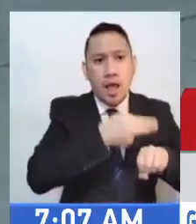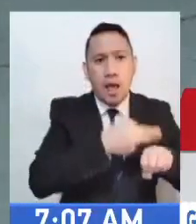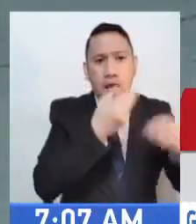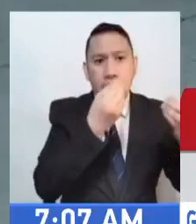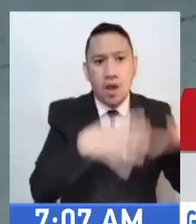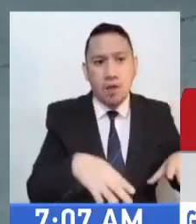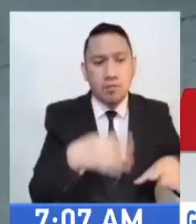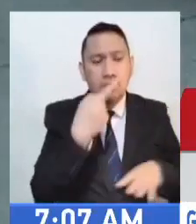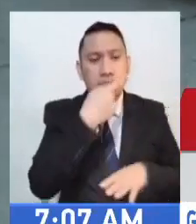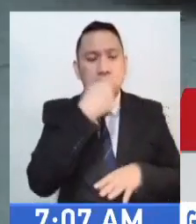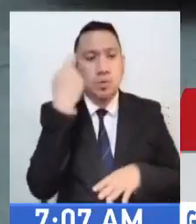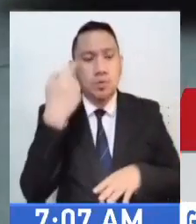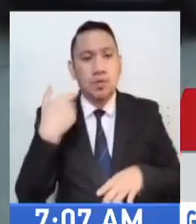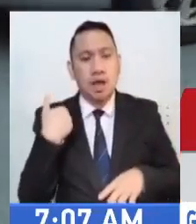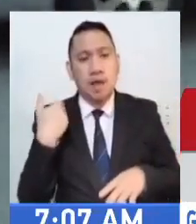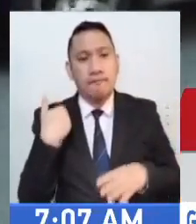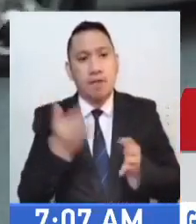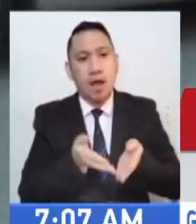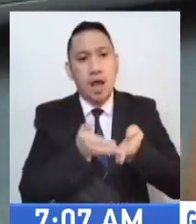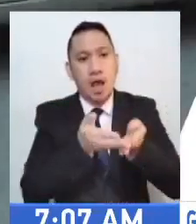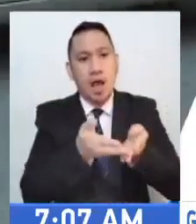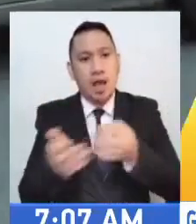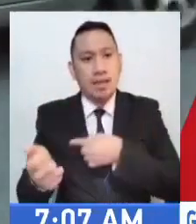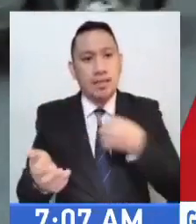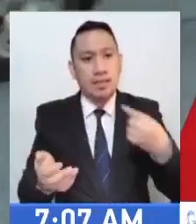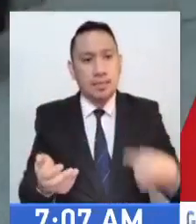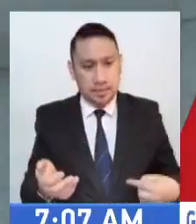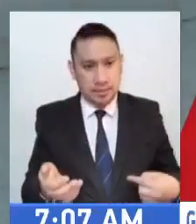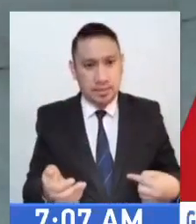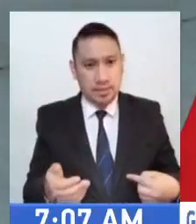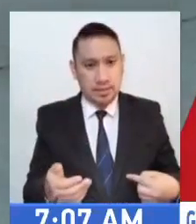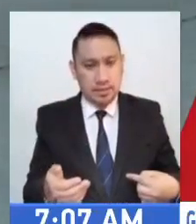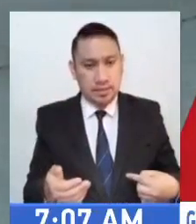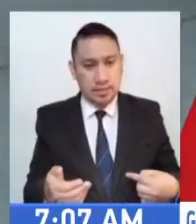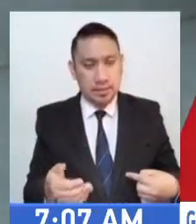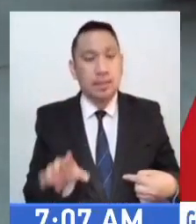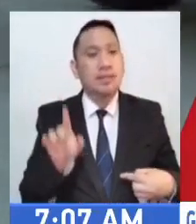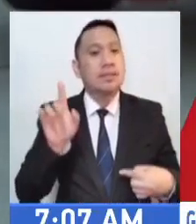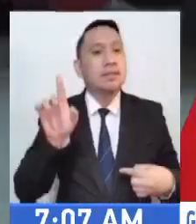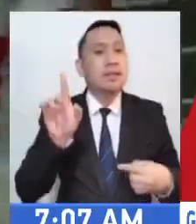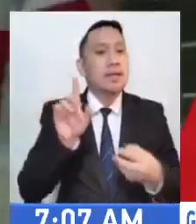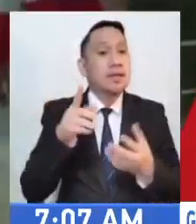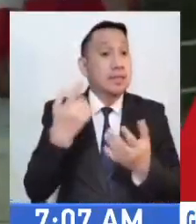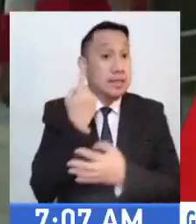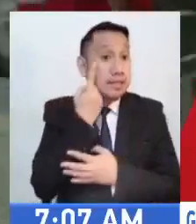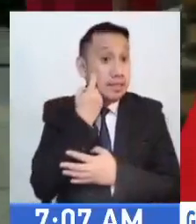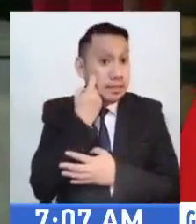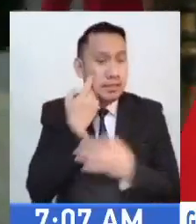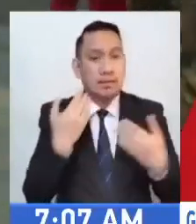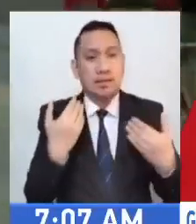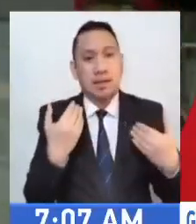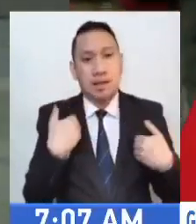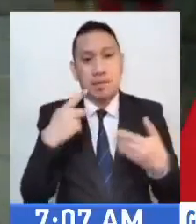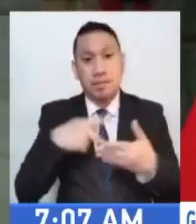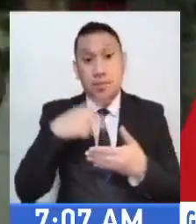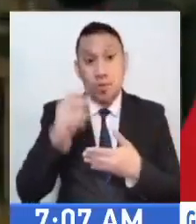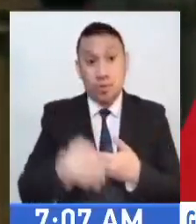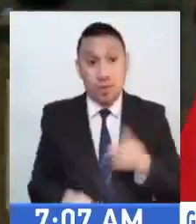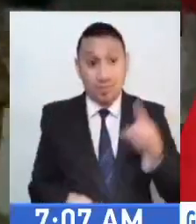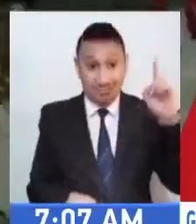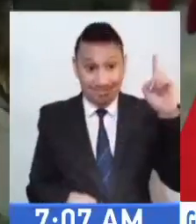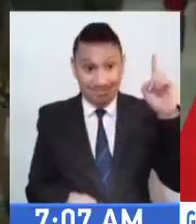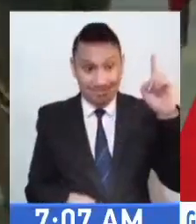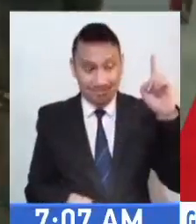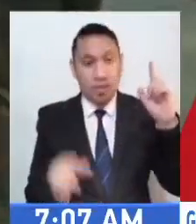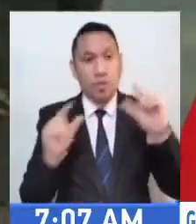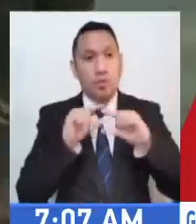mga barko ng China sa Scarborough Shoal. Kanina nga, Igan, ay nagdaos dito ng programa sa Boy Scout Circle ang grupong samahan